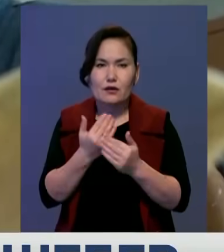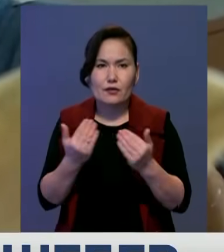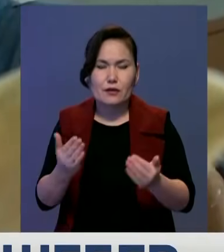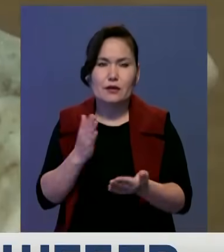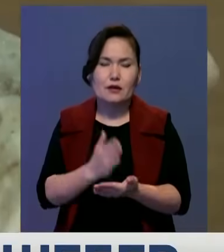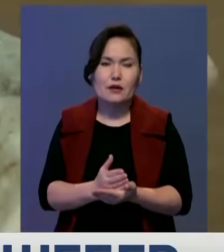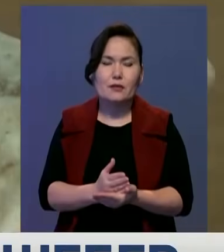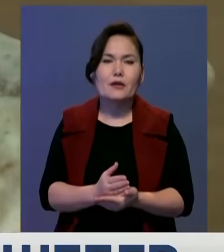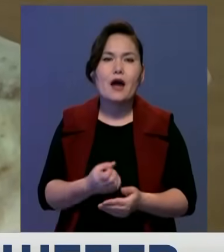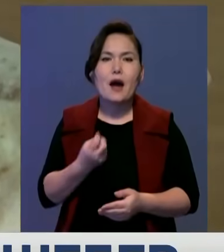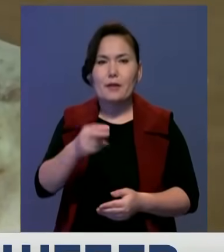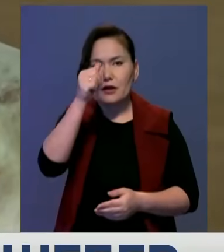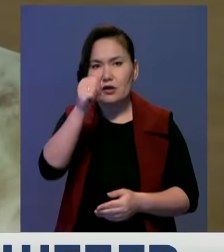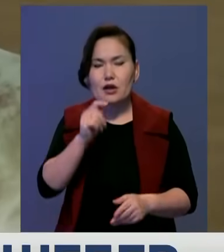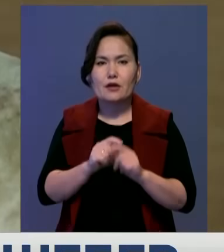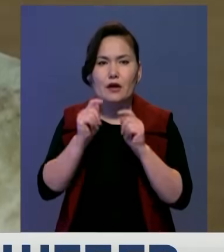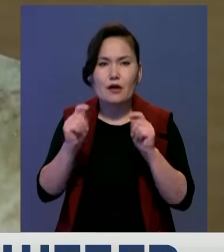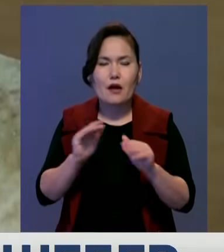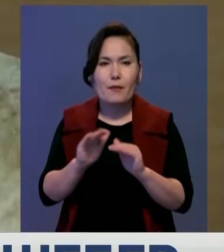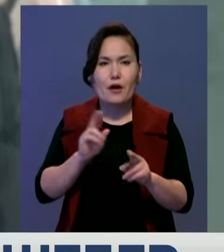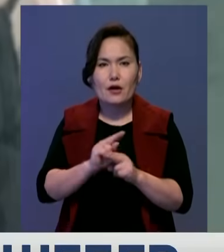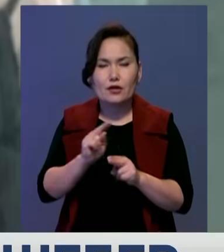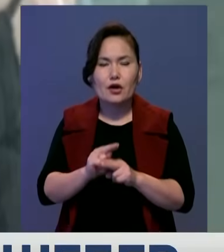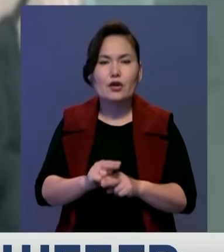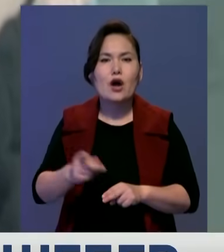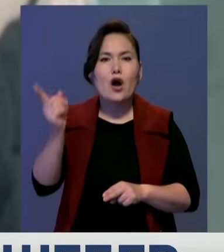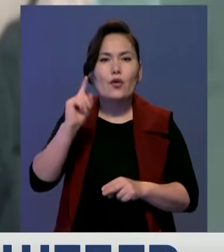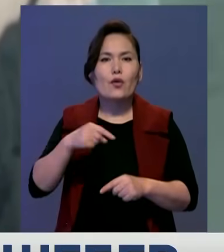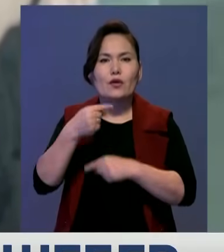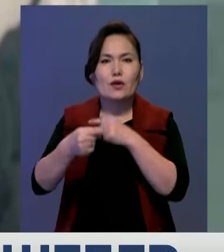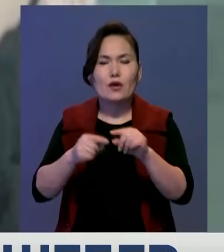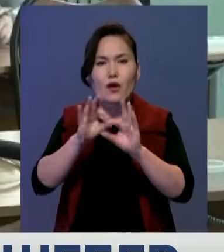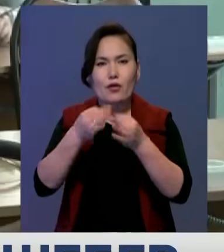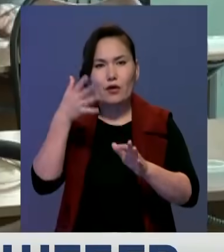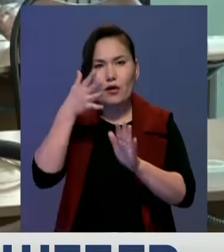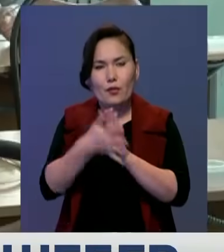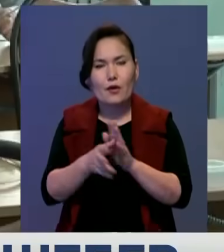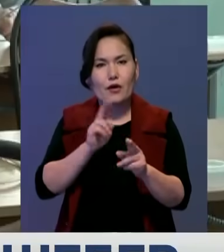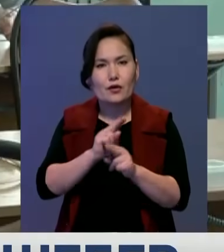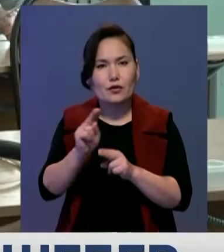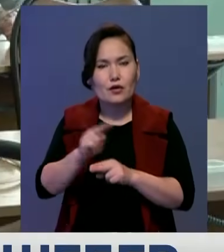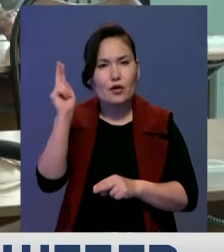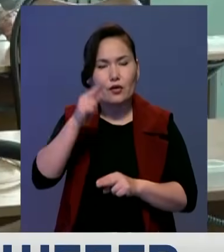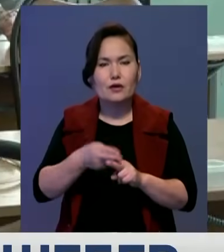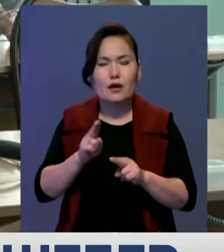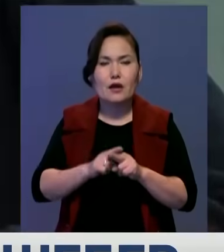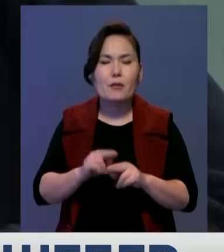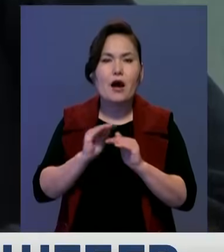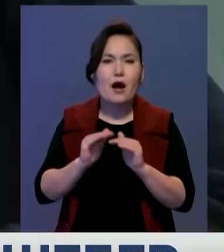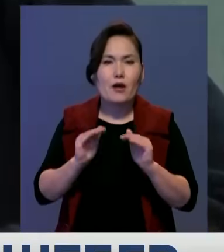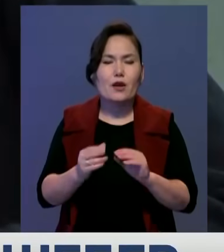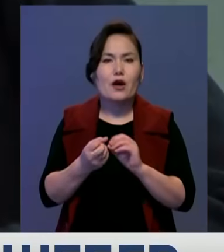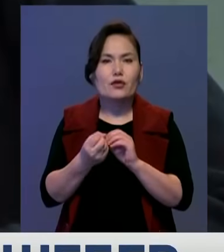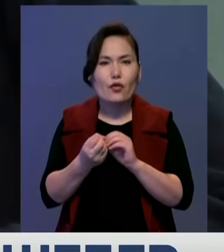Атамұра үйірмесі бірнеше ай бұрын ашылды. Халқымыздың көне өнеріне қызығушылық танытқандар да аз емес. Ұлттық өнерге құлшынғандардың қатарында